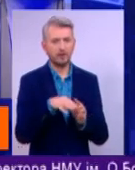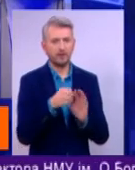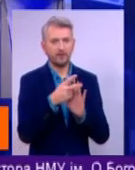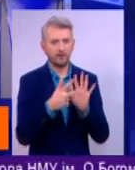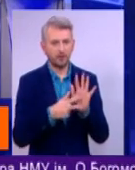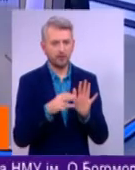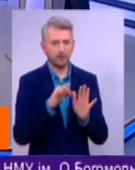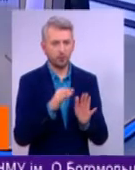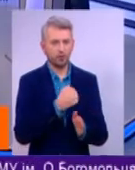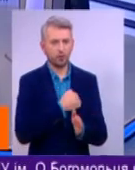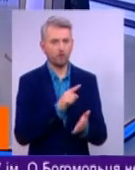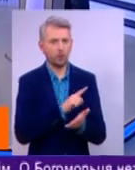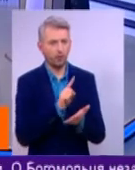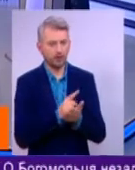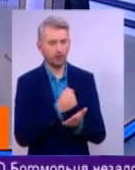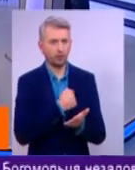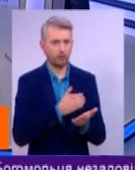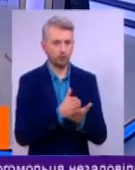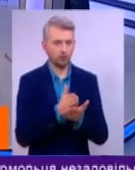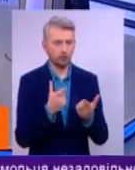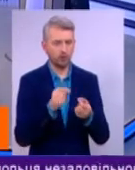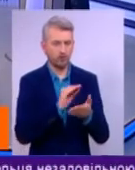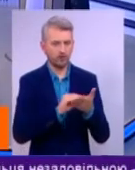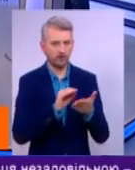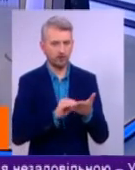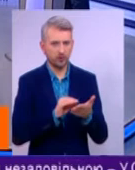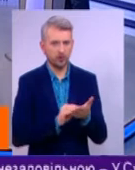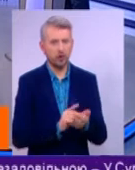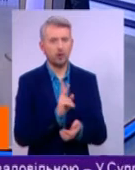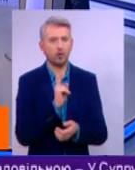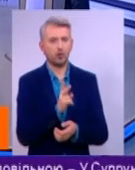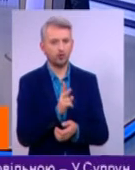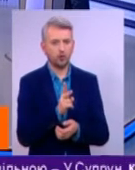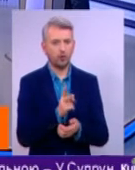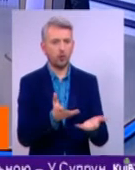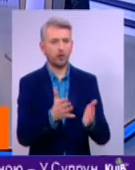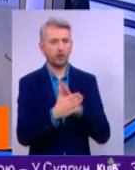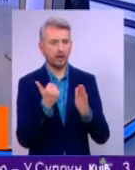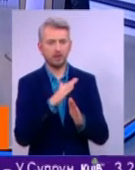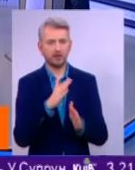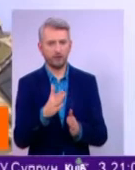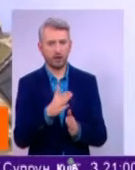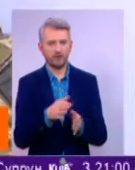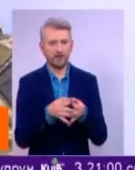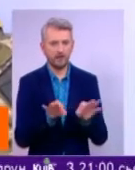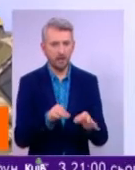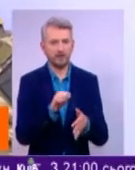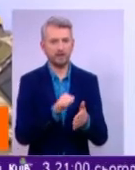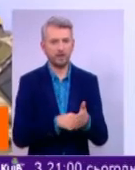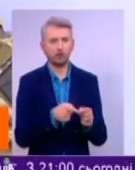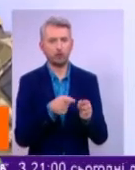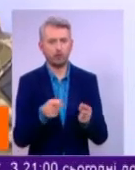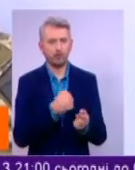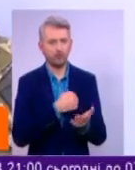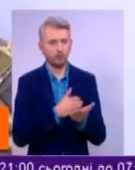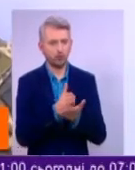України про військовий обов'язок і військову службу, де визначено, хто не призивається на строкову, звільняється від строкової військової